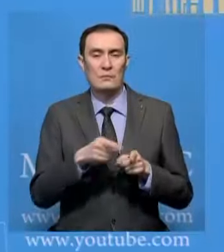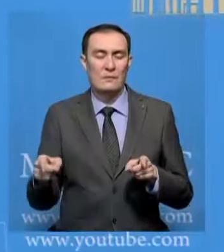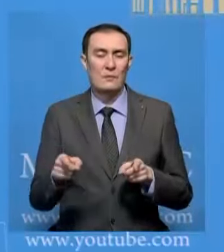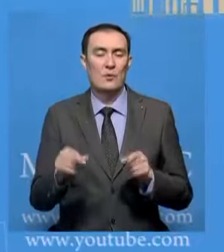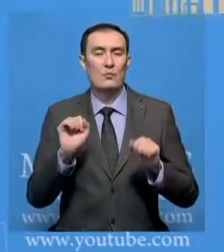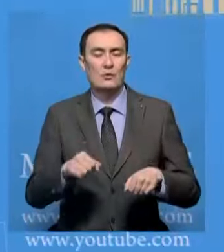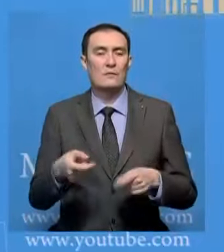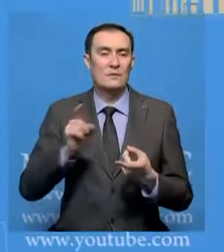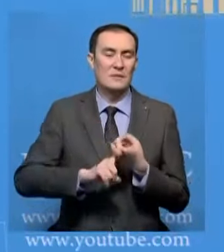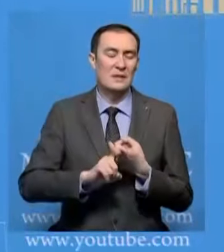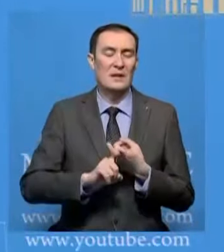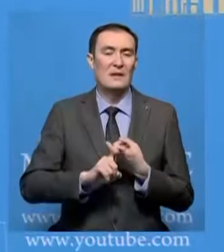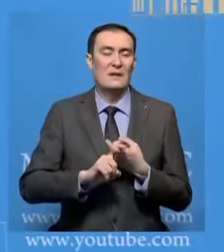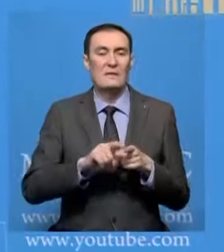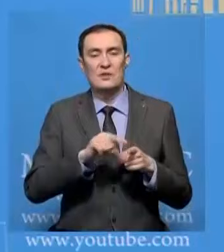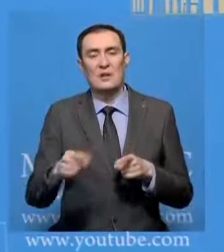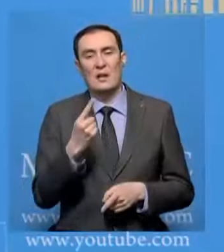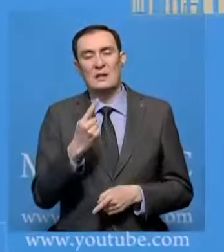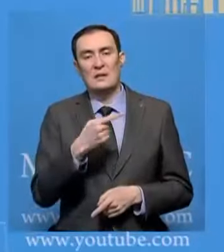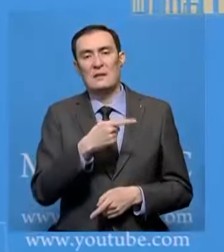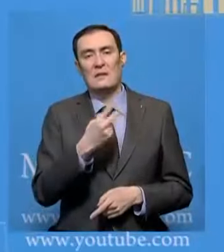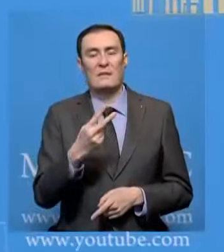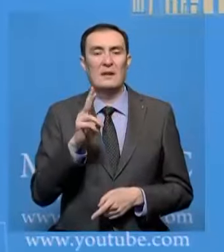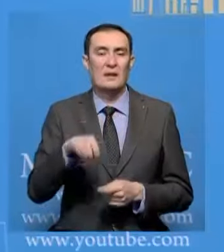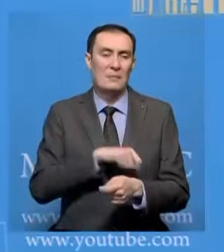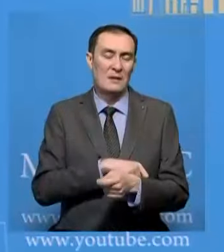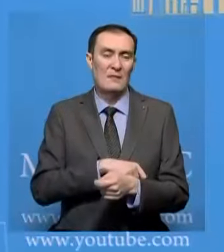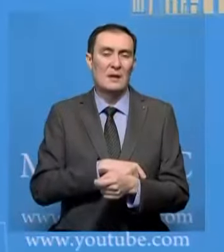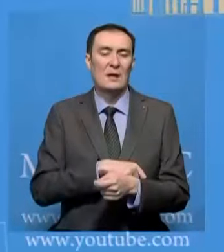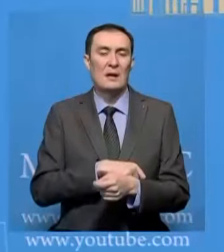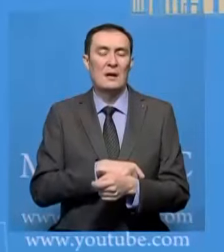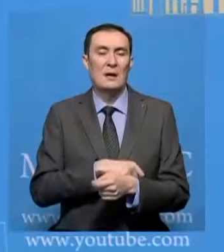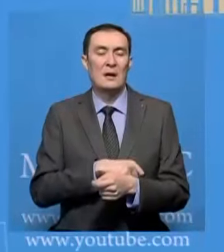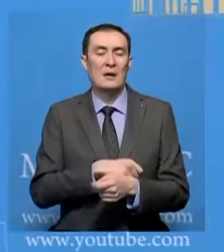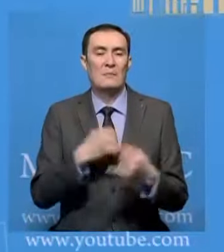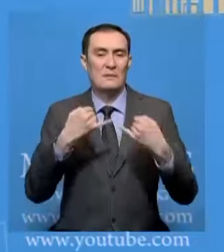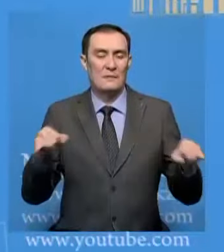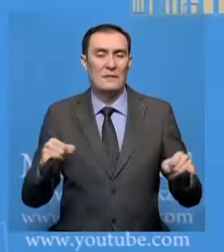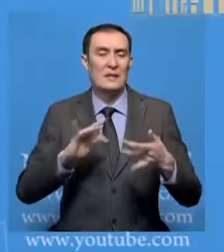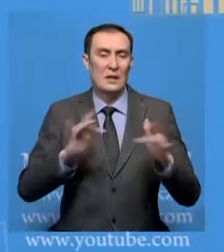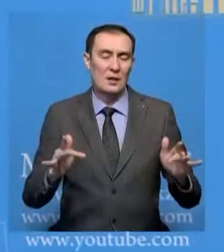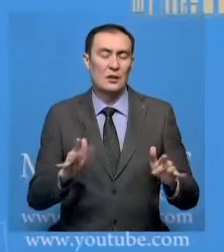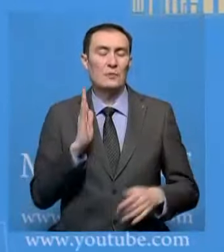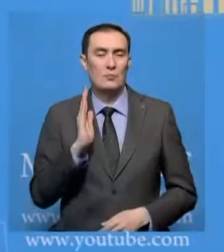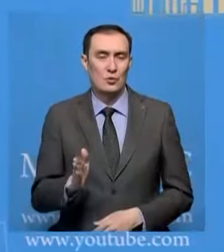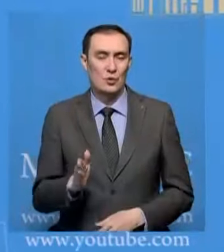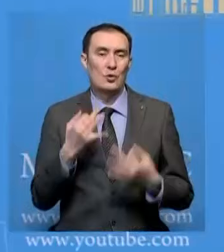магистрали можно будет чинить там 1, 2, 5 километров провести последний вот этот вот участок. И, в принципе,